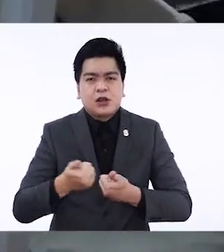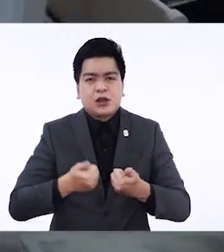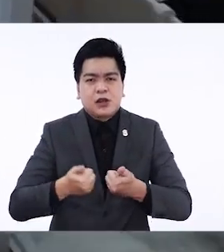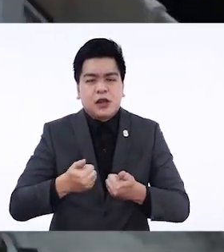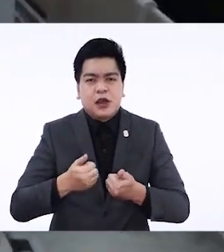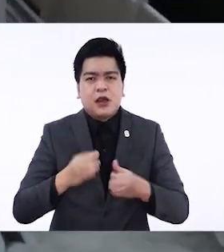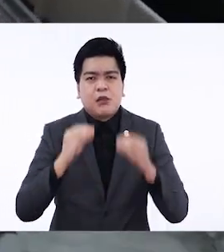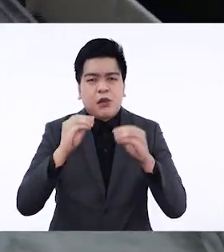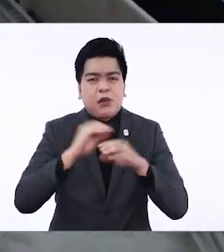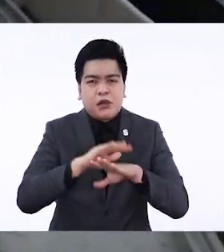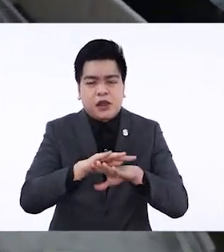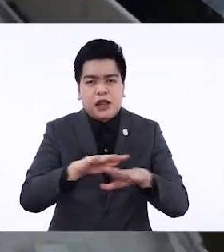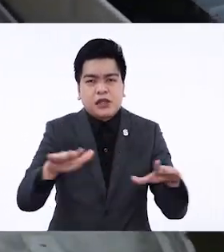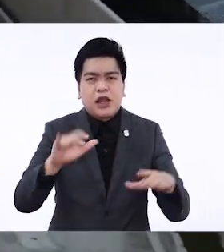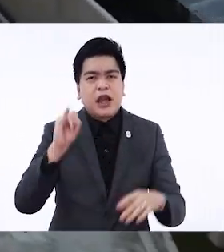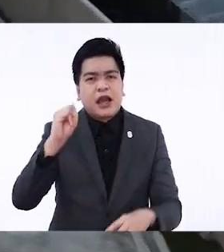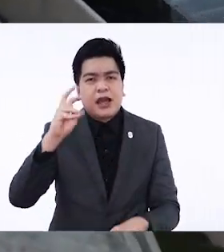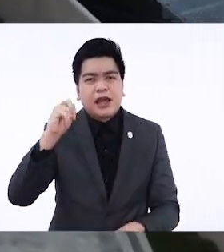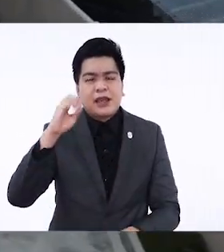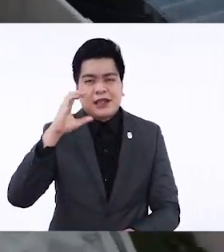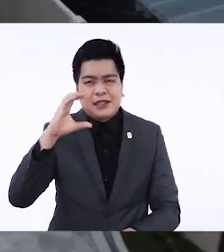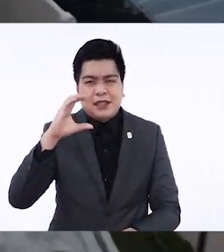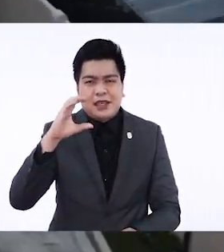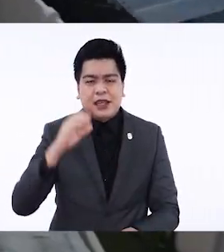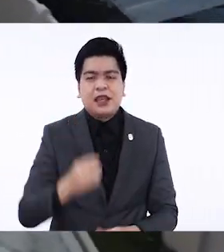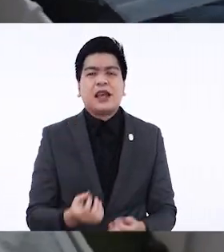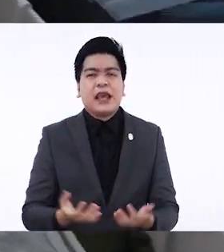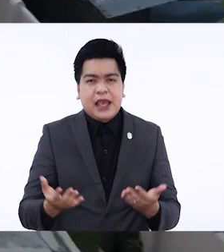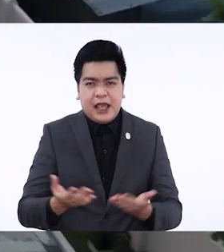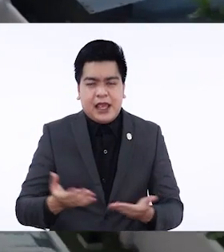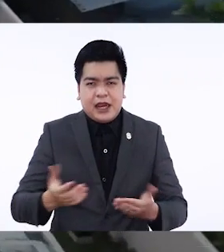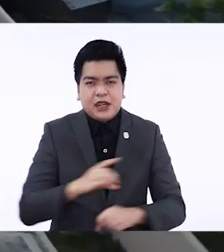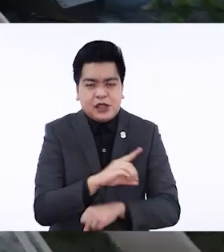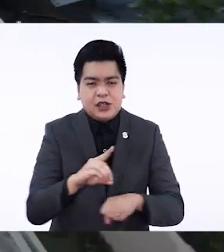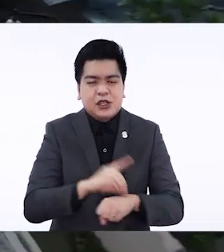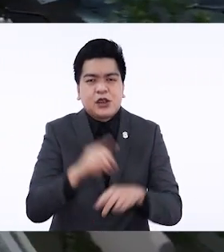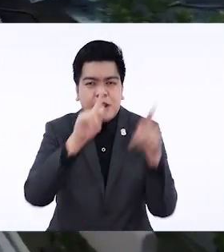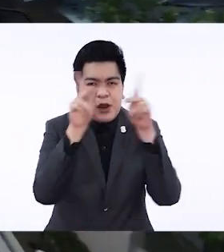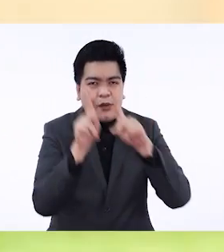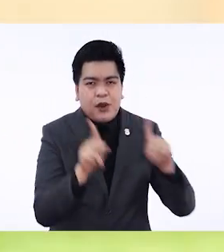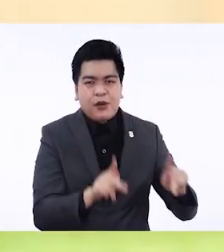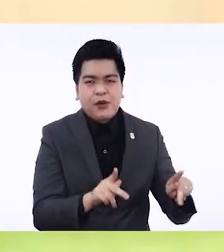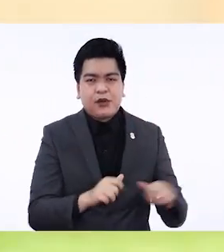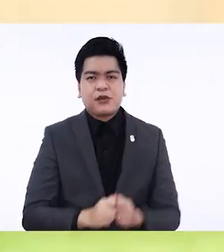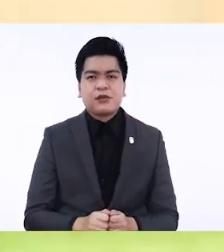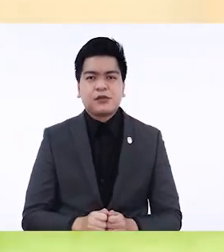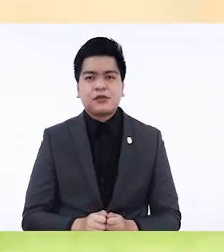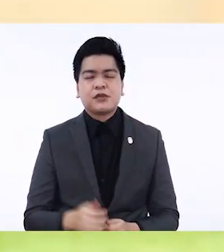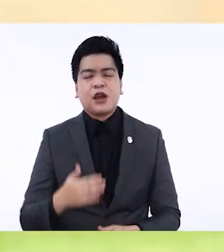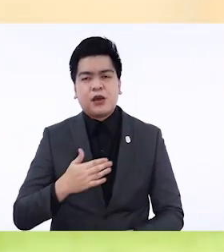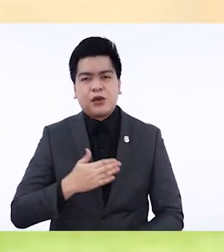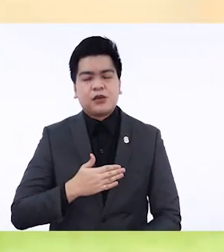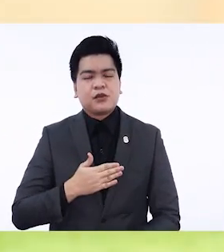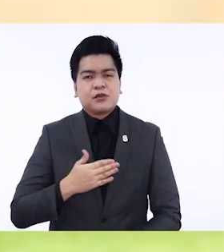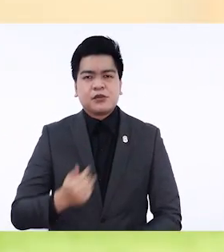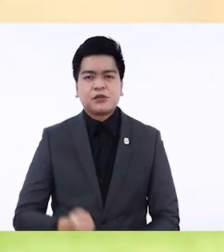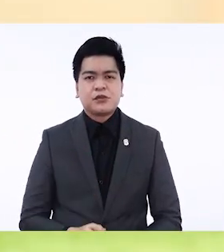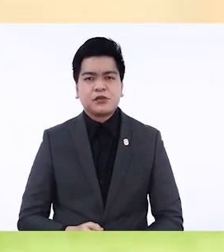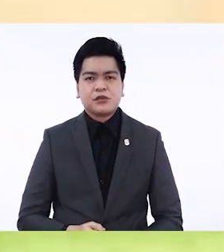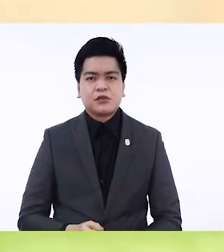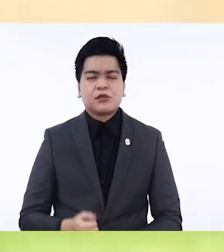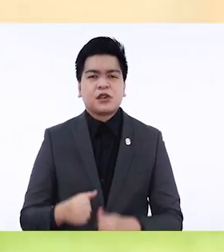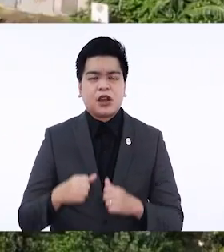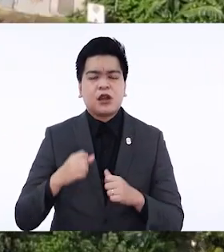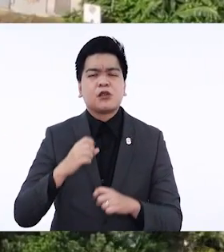sa pagpapalaganap ng iglesia ni Cristo dito sa distrito ng Palawan North. Katuparan lang ng pangako